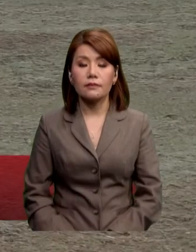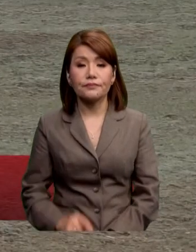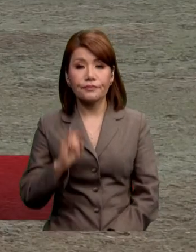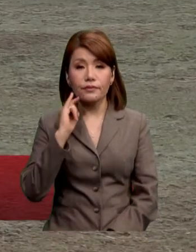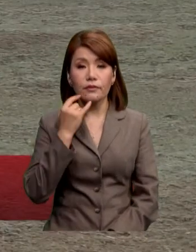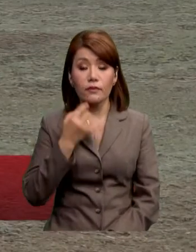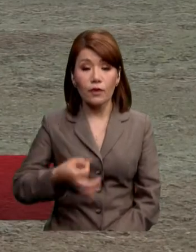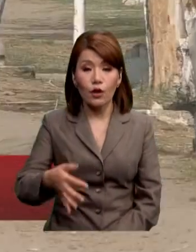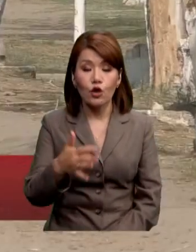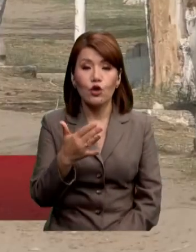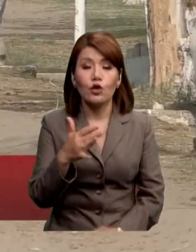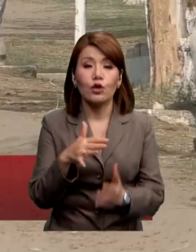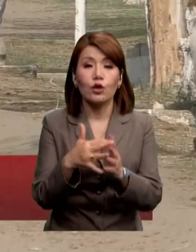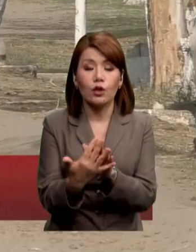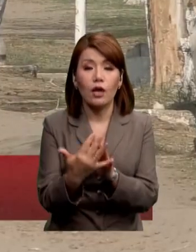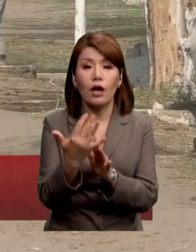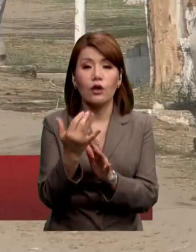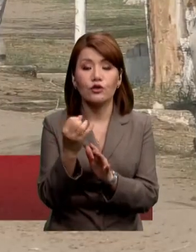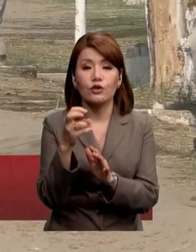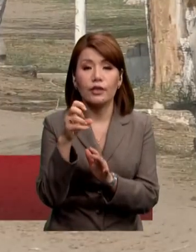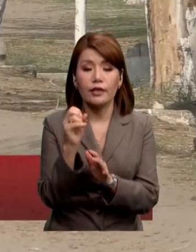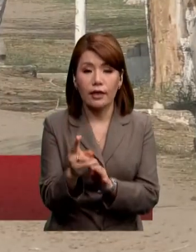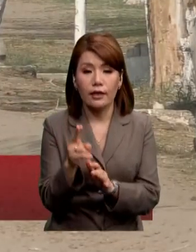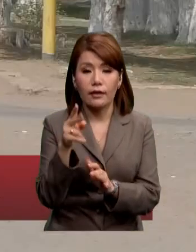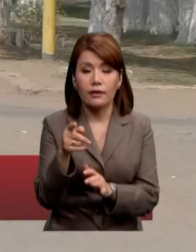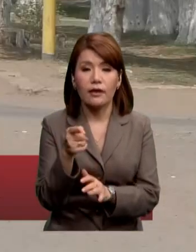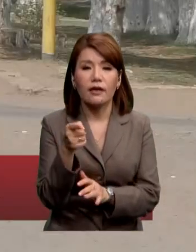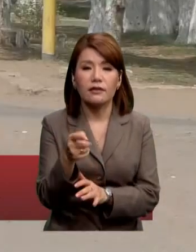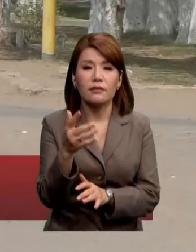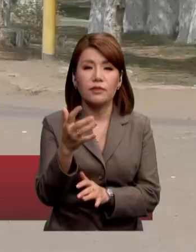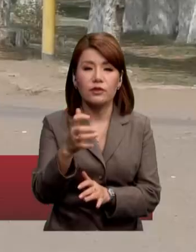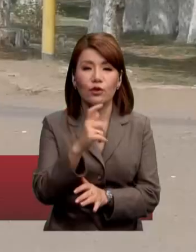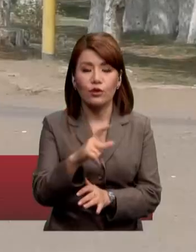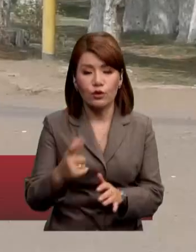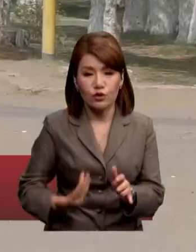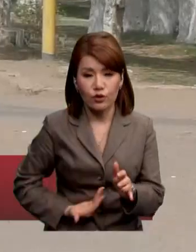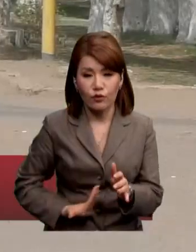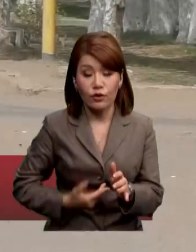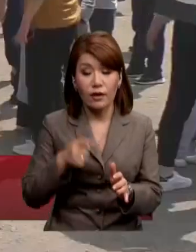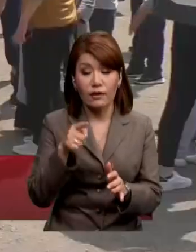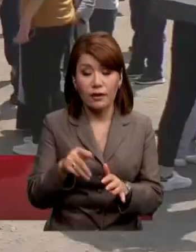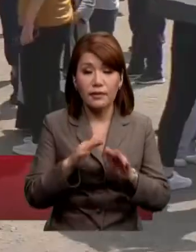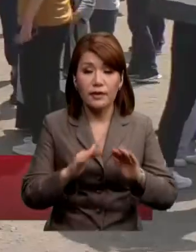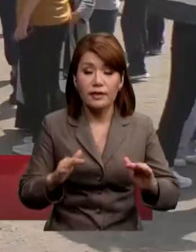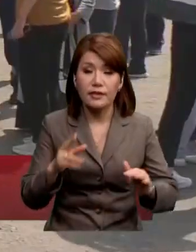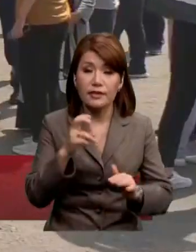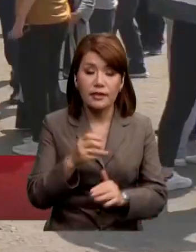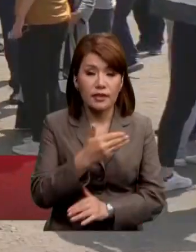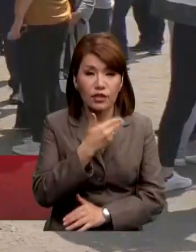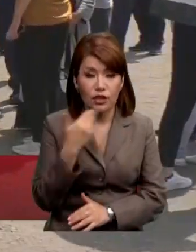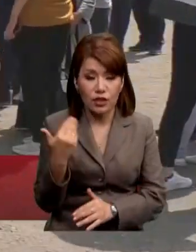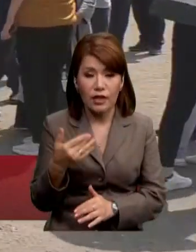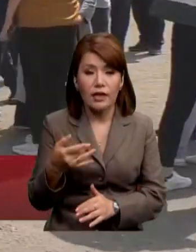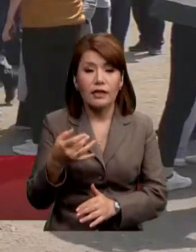Павлодар облысындағы Үштерек ауылы Ақсу қаласына қарайды. Халқының саны 1500-ға жуық. Соған қарамастан елді мекенде балабақша жоқ. Шағын орталық